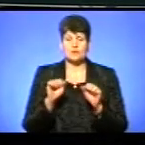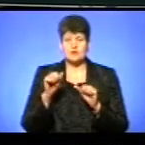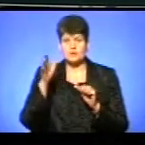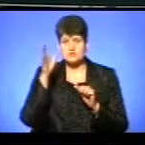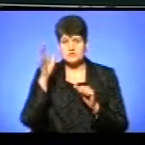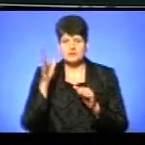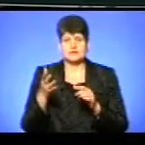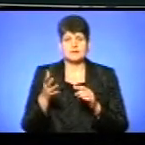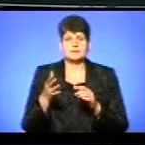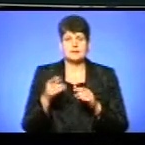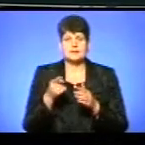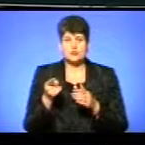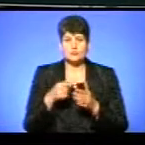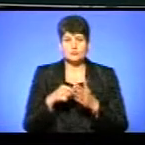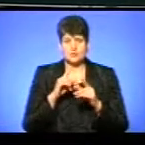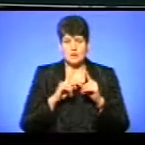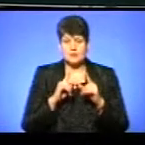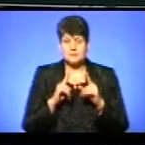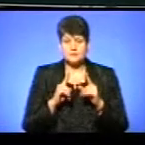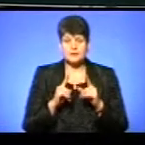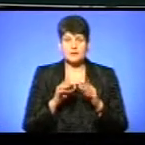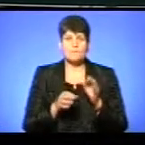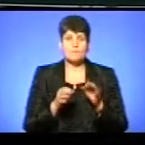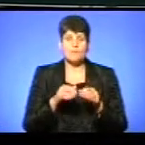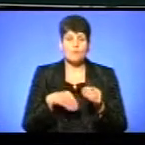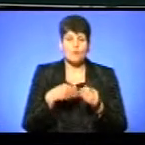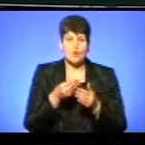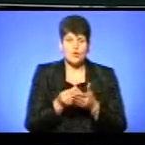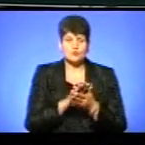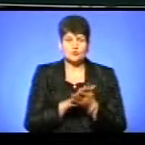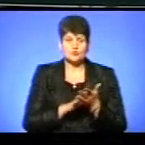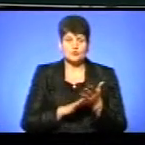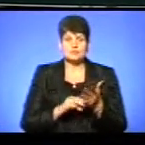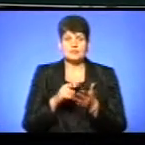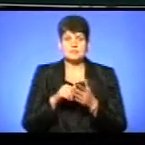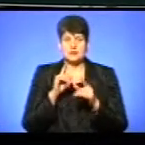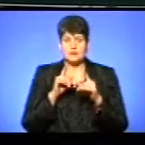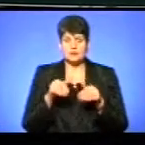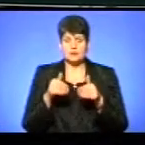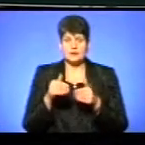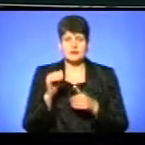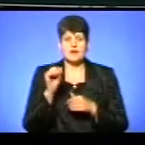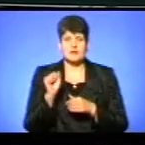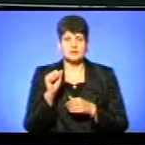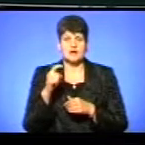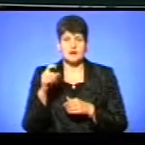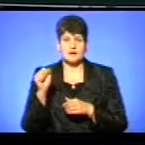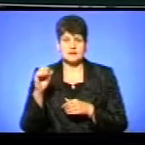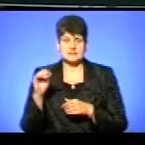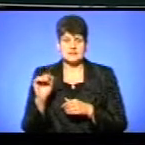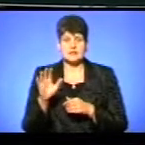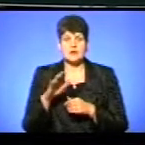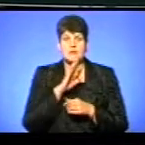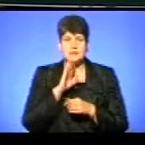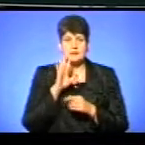науки Тернопільської міськради. Зазначу, позов до суду на управління освіти і науки міськради подала Анна Хасан, мати